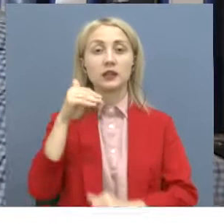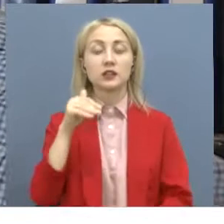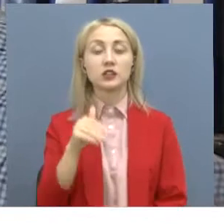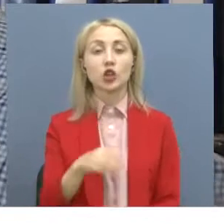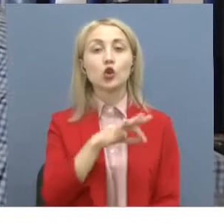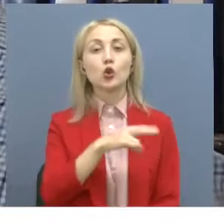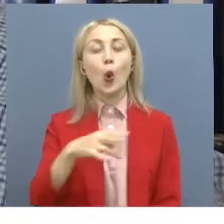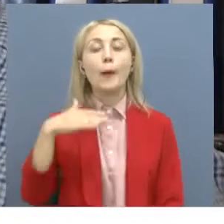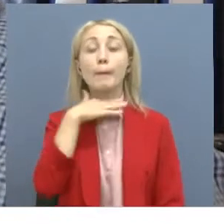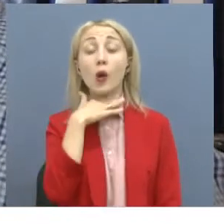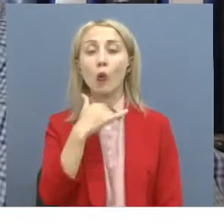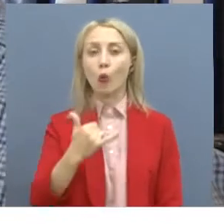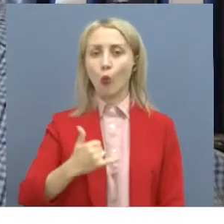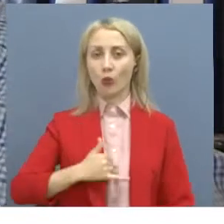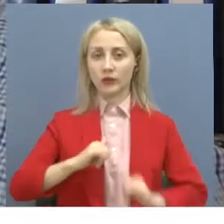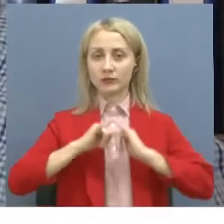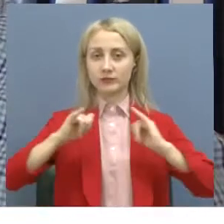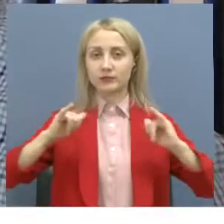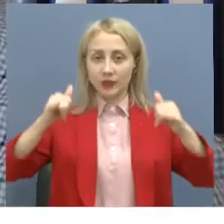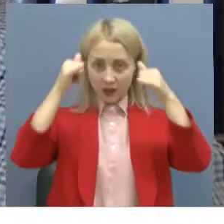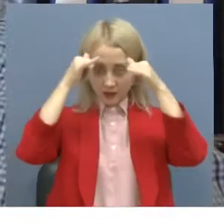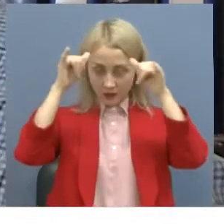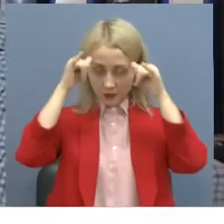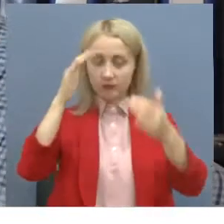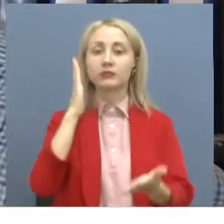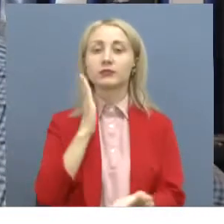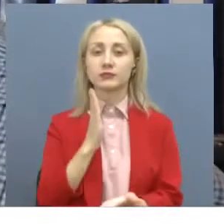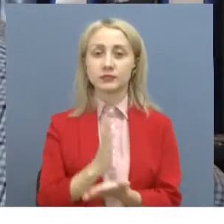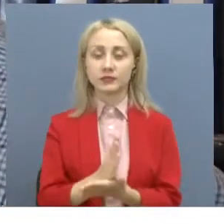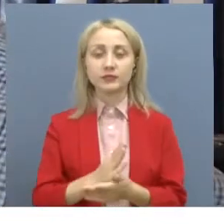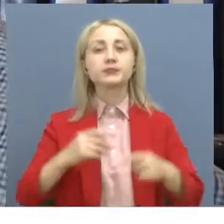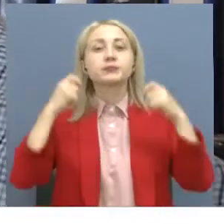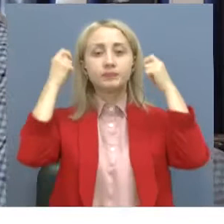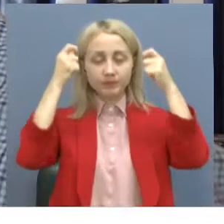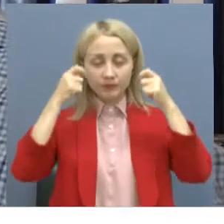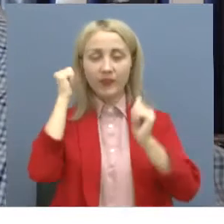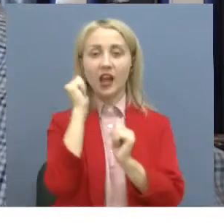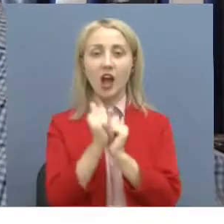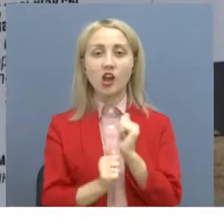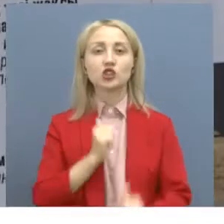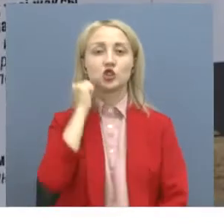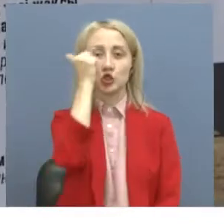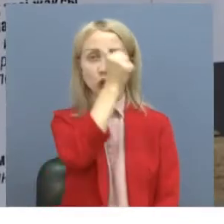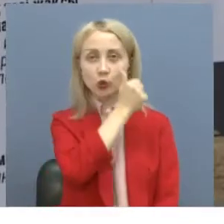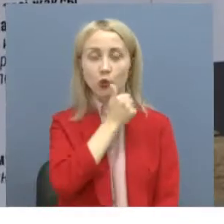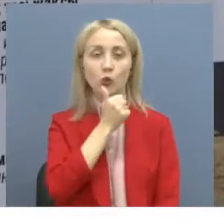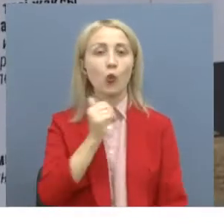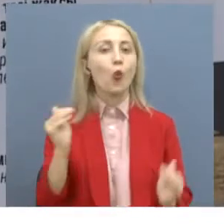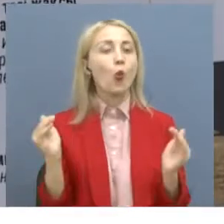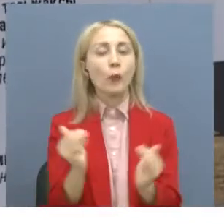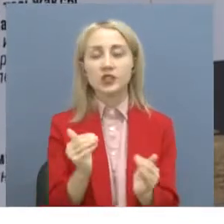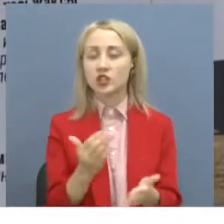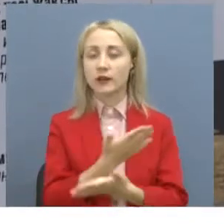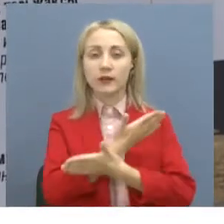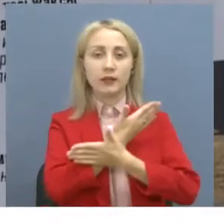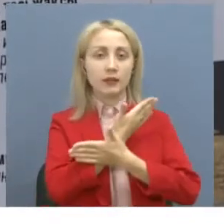былтырдан бастап жақсы жұмыс деп экспортқа да біраз өнім жіберді. Соның ішінде Қытайға да, Ресейге